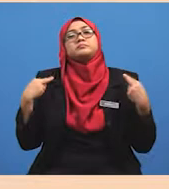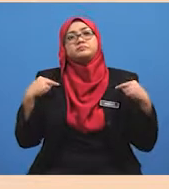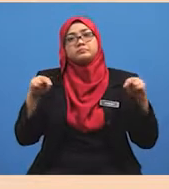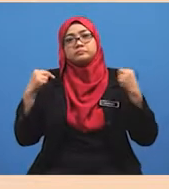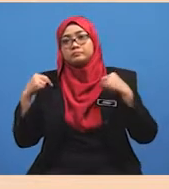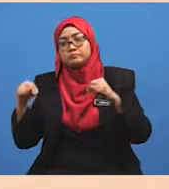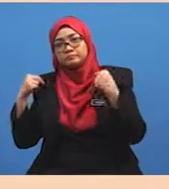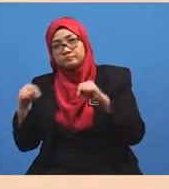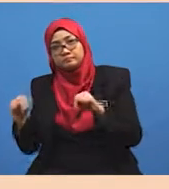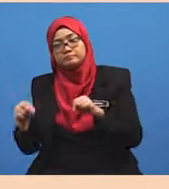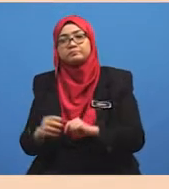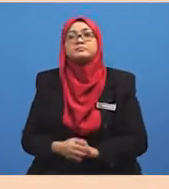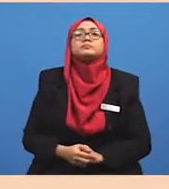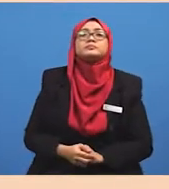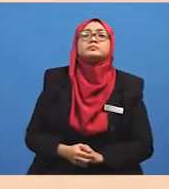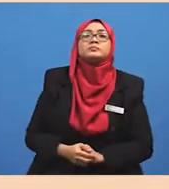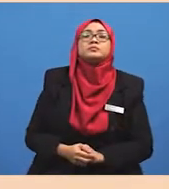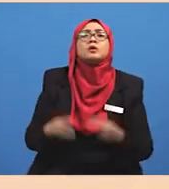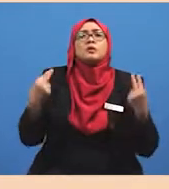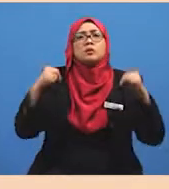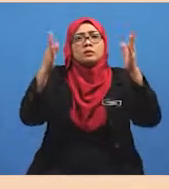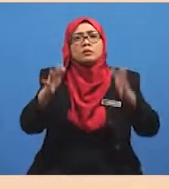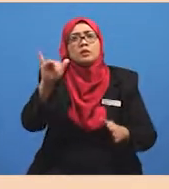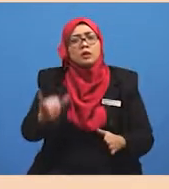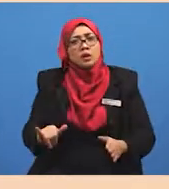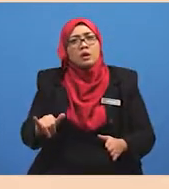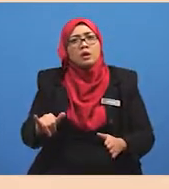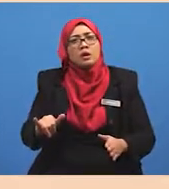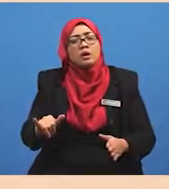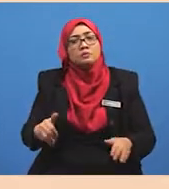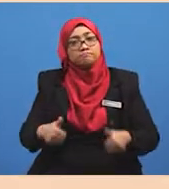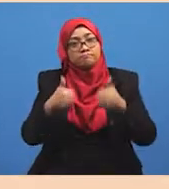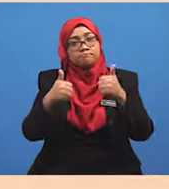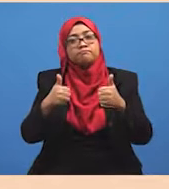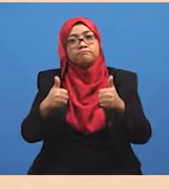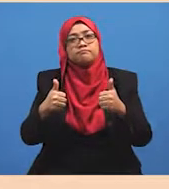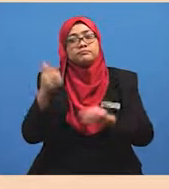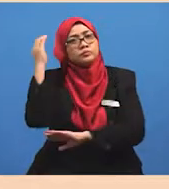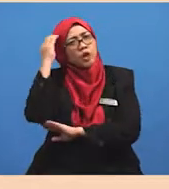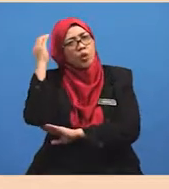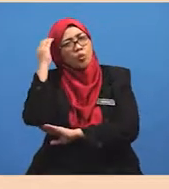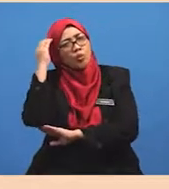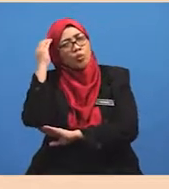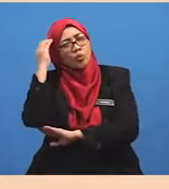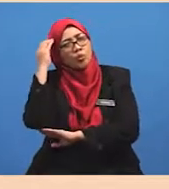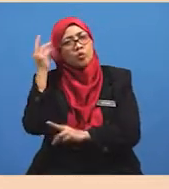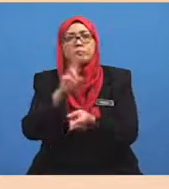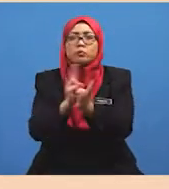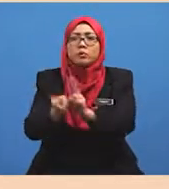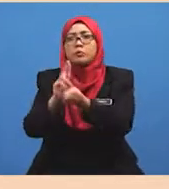Usahawan yang mencair pegel terhadap perubahan persekitaran Hai